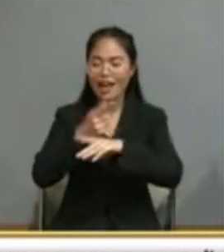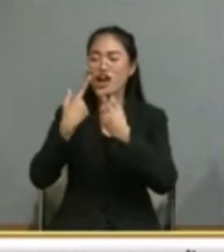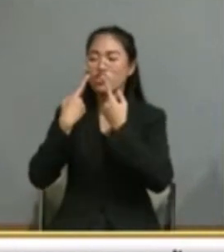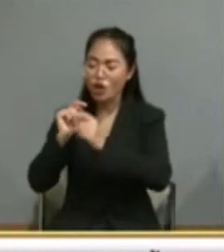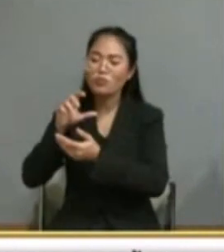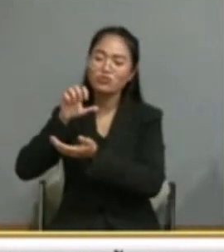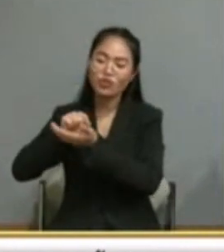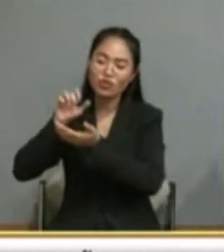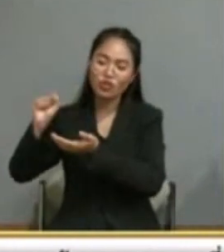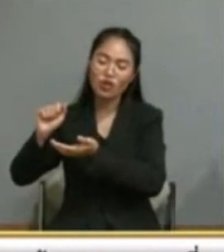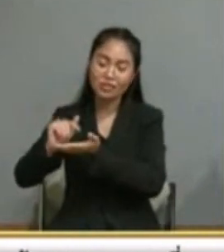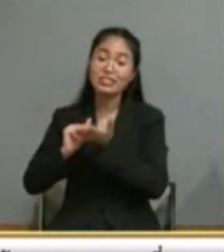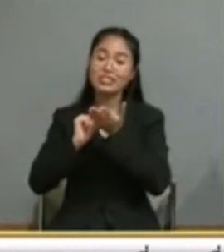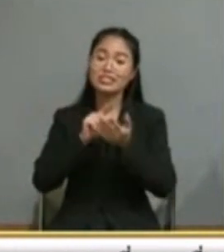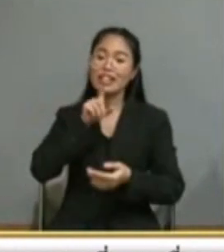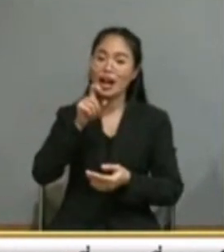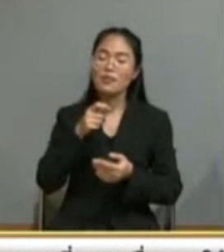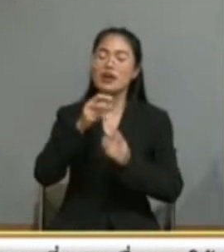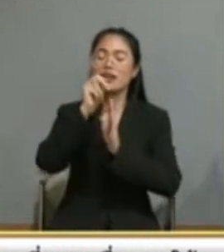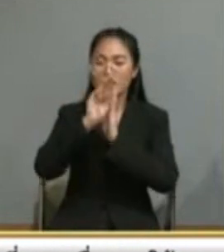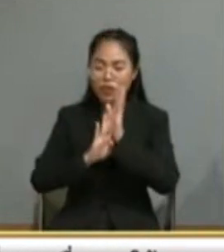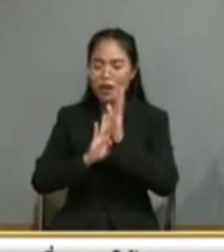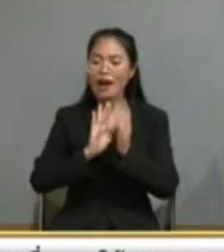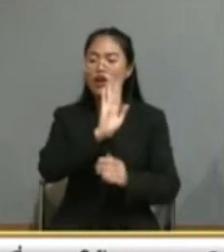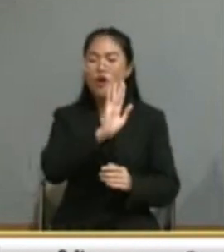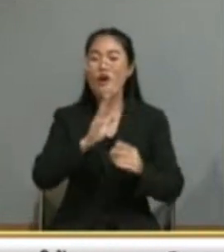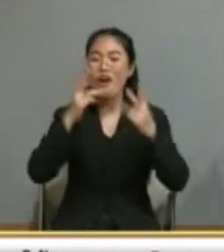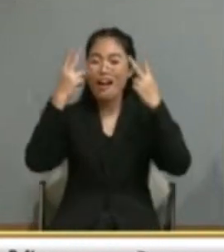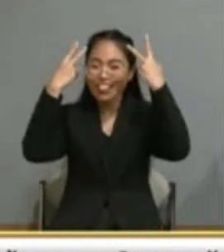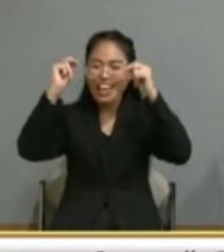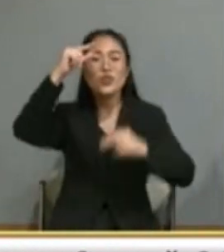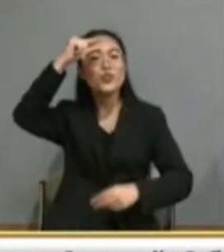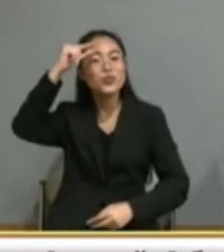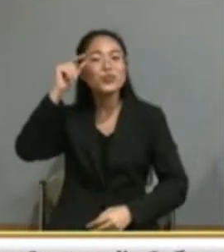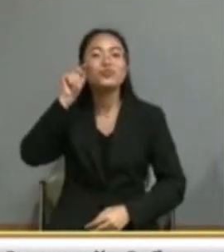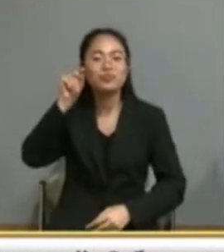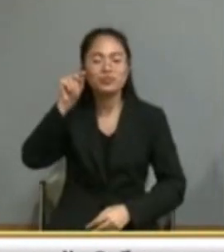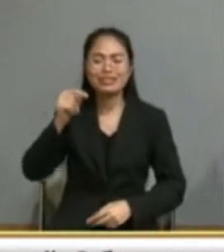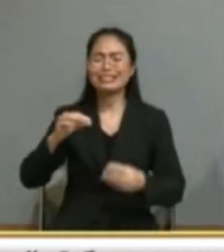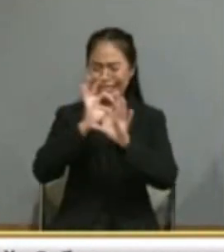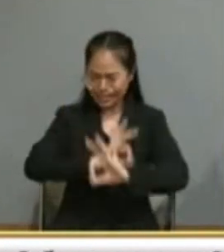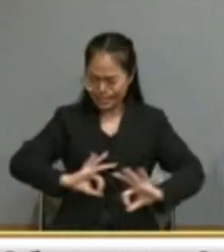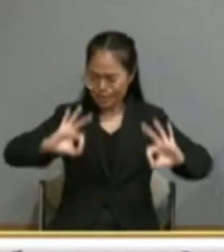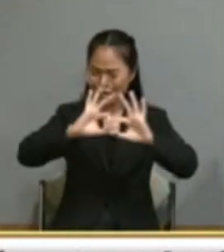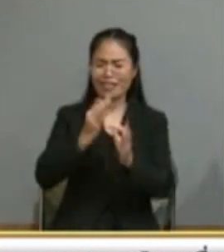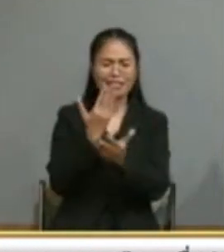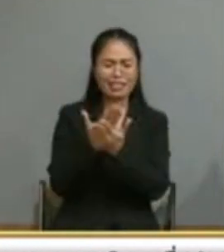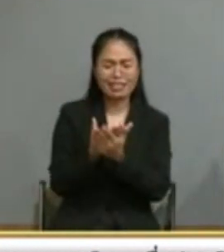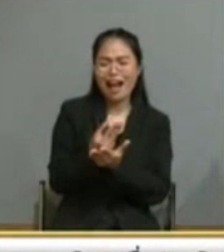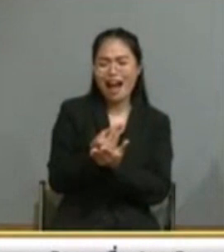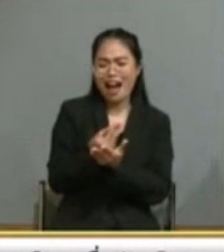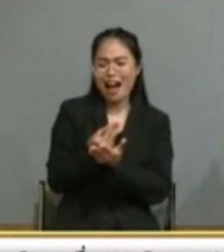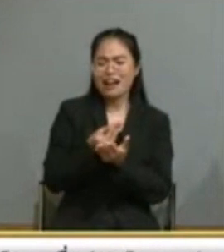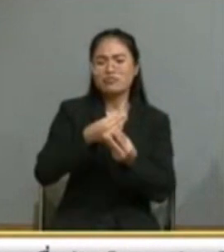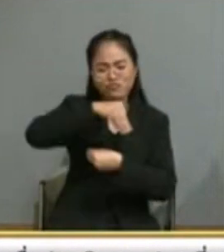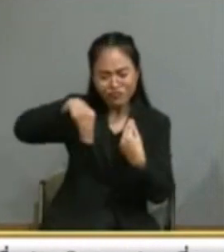ระทานเป็นอย่พนสมาชิคว่านัยบายของท่อนนายกเศษฐาธวีสติหน้วัี้กคือการกระจาย LOG ได้ไปสู่ห